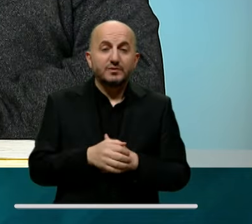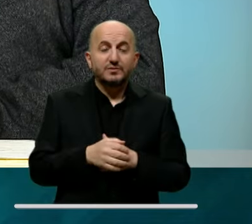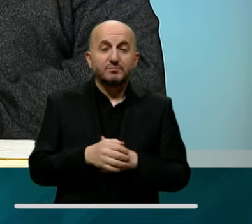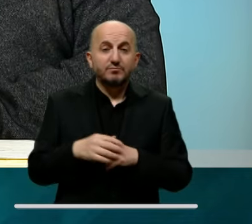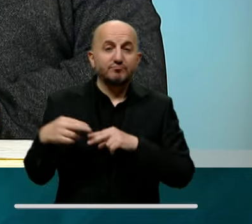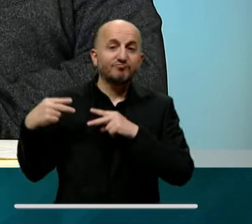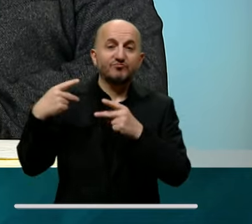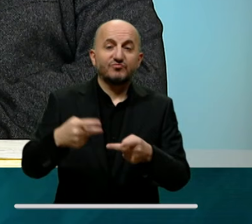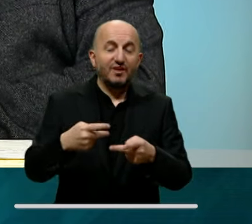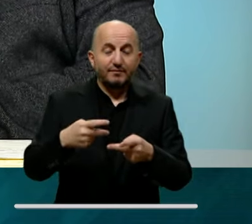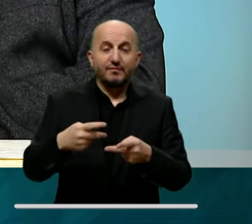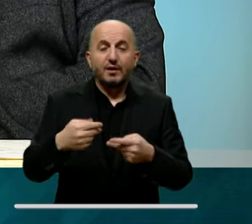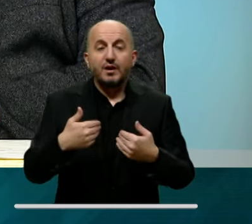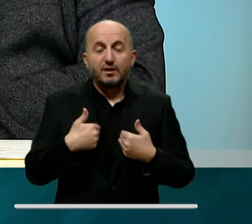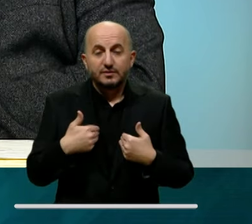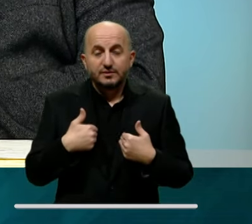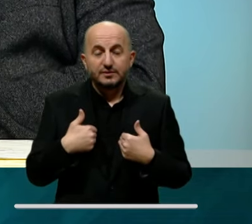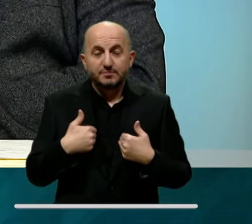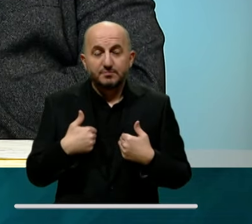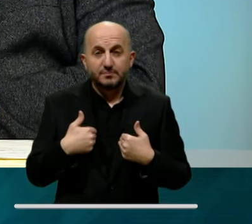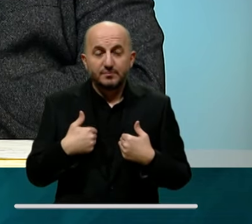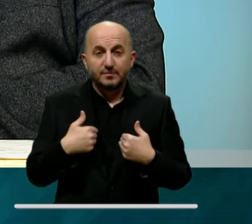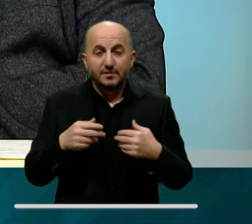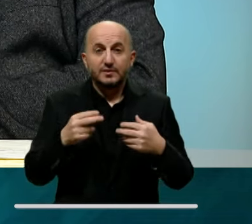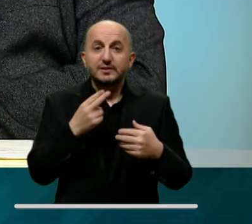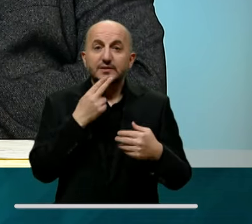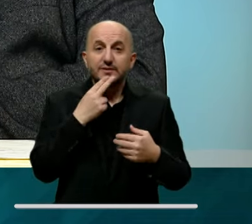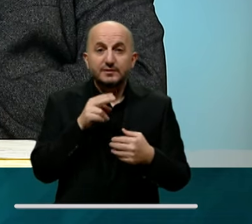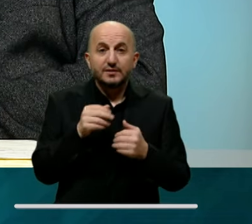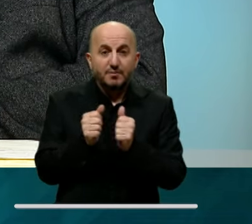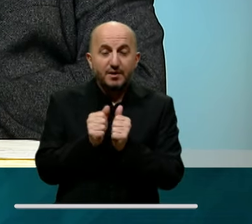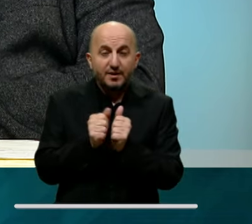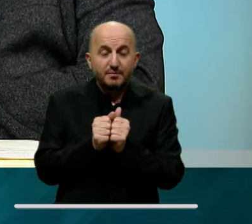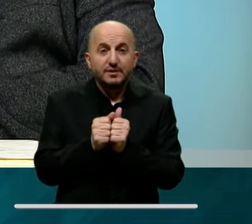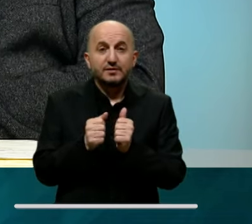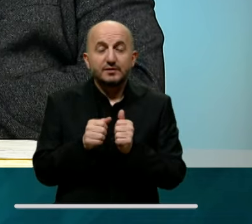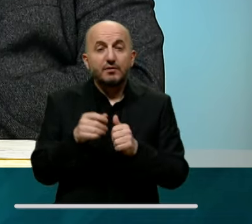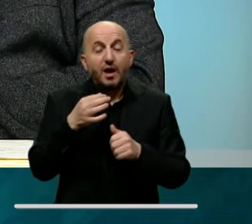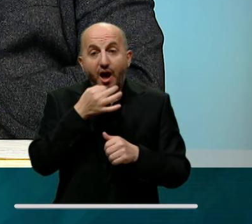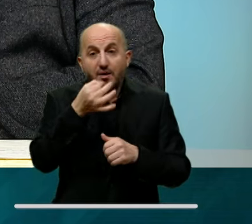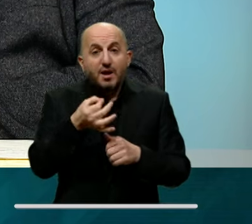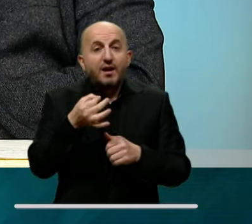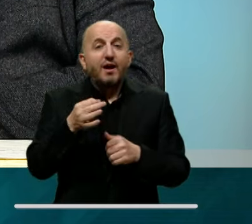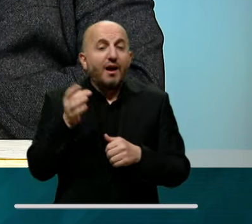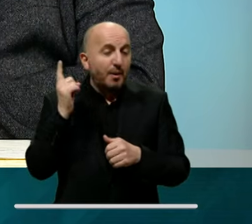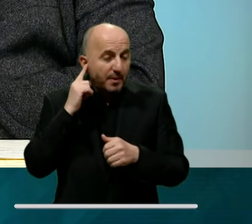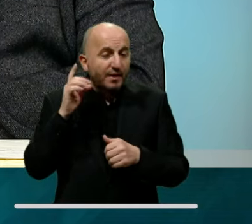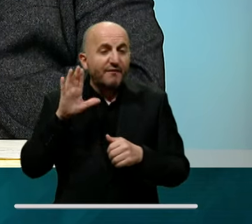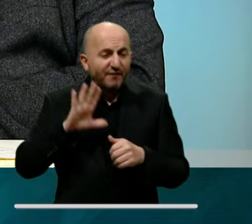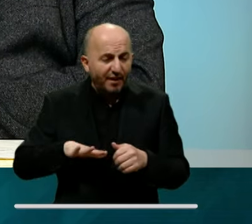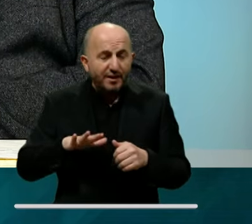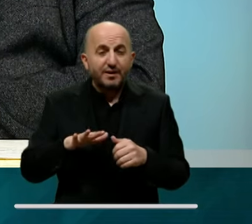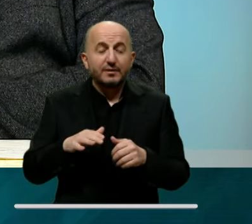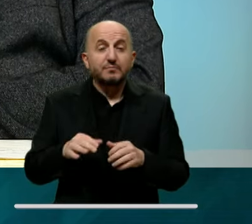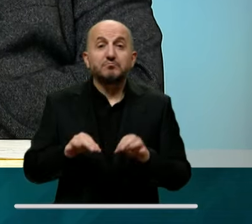rahmetli kin pederin vekalet zaten kızı yanımda onun haberi var gittim benim bu ta